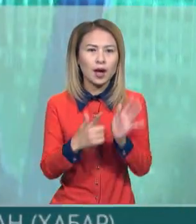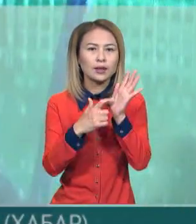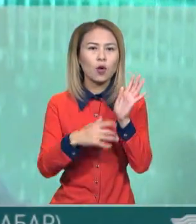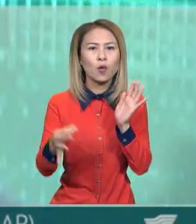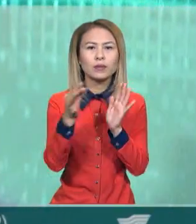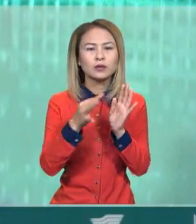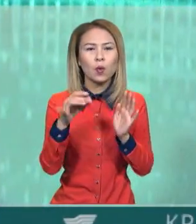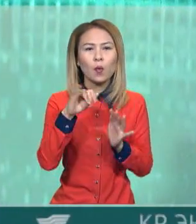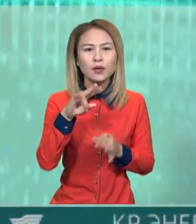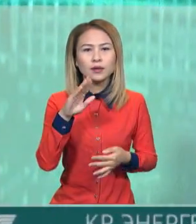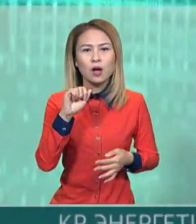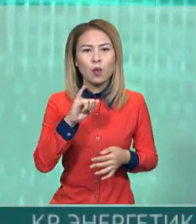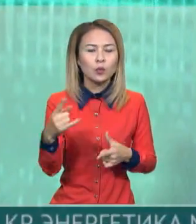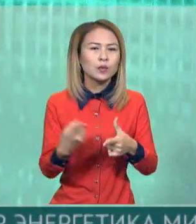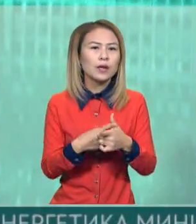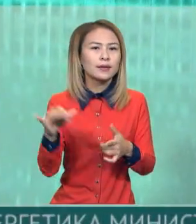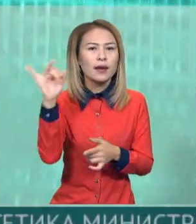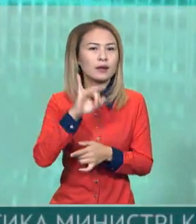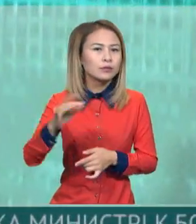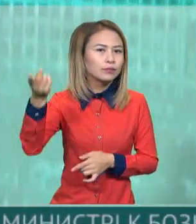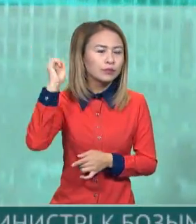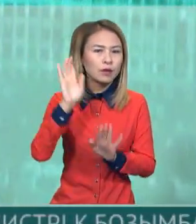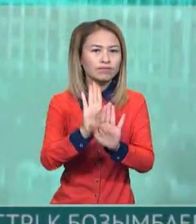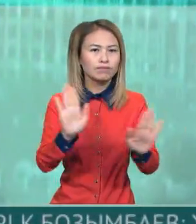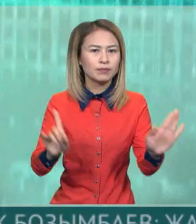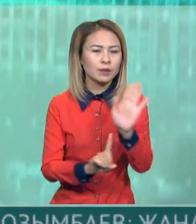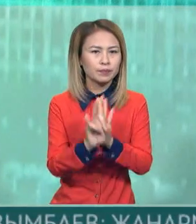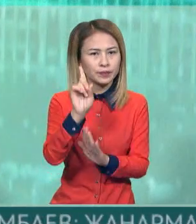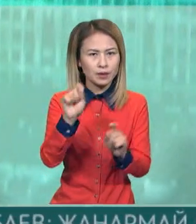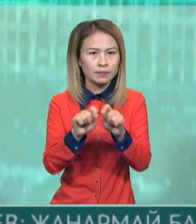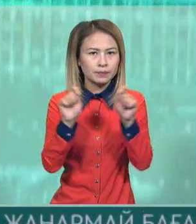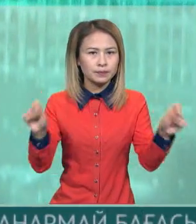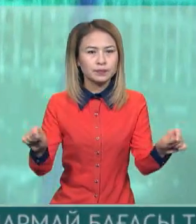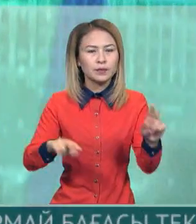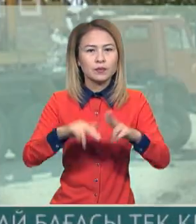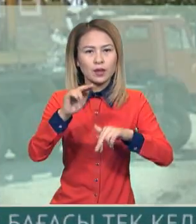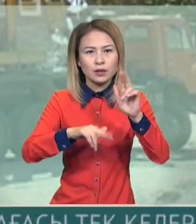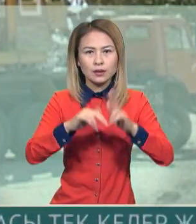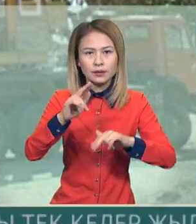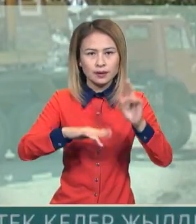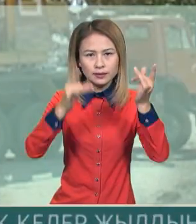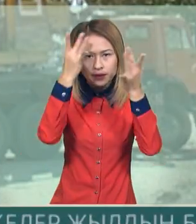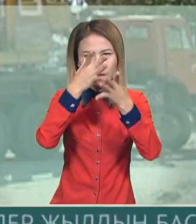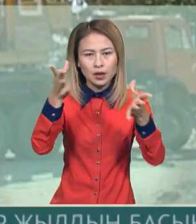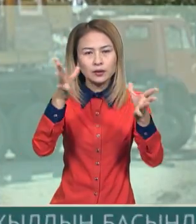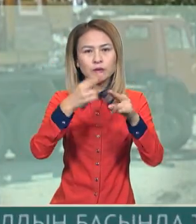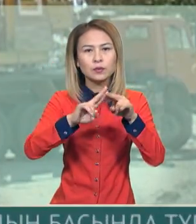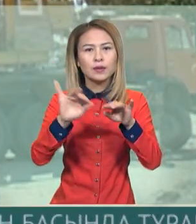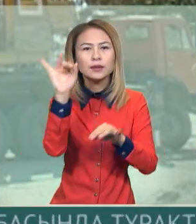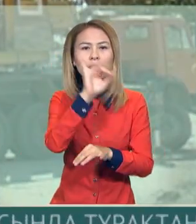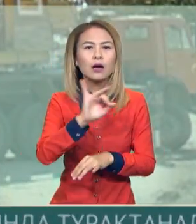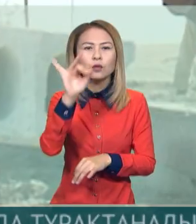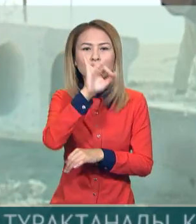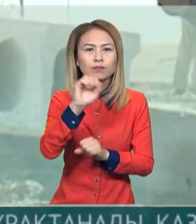Қарағанды облысының Ұлытау ауданында тарихи өлкетану мұражайының құрылысы басталды. Мұндағы табиғи қорық мұражайы тек тарихи мәдени